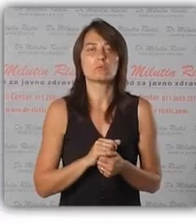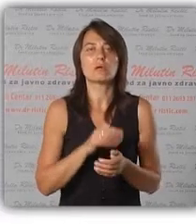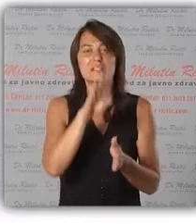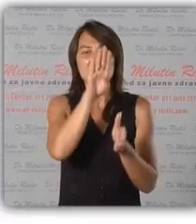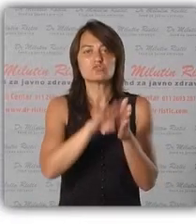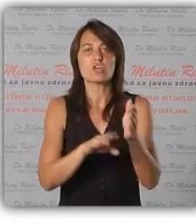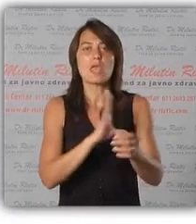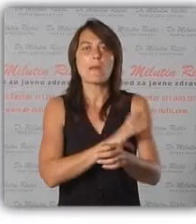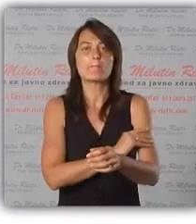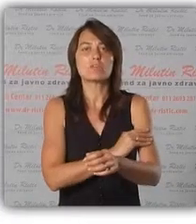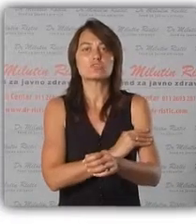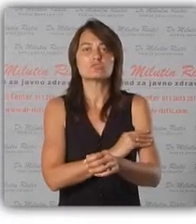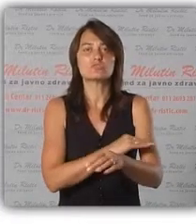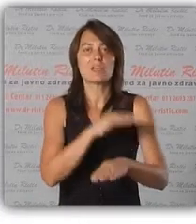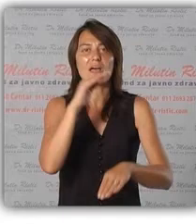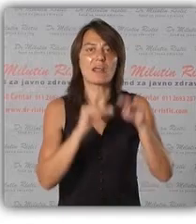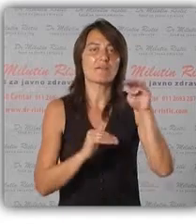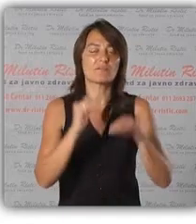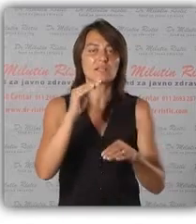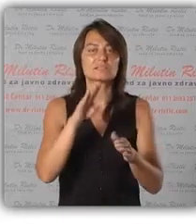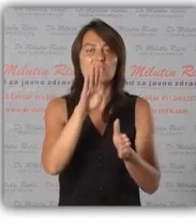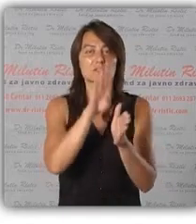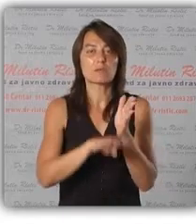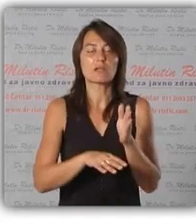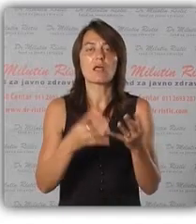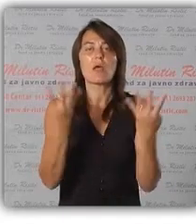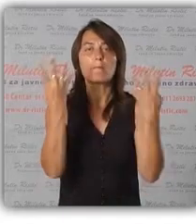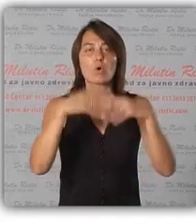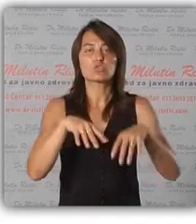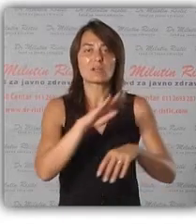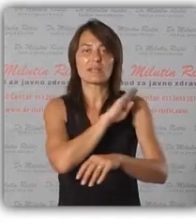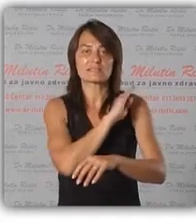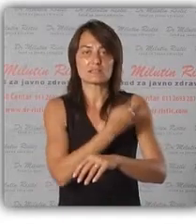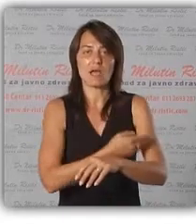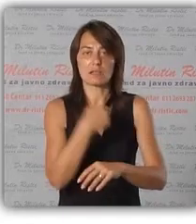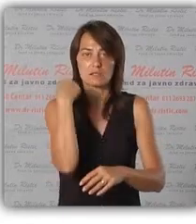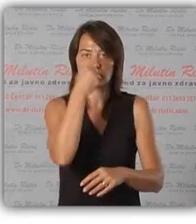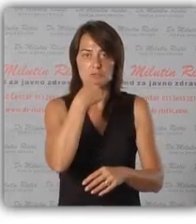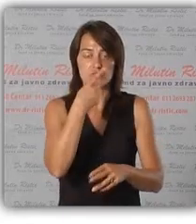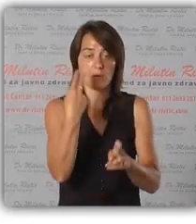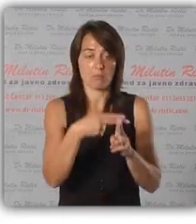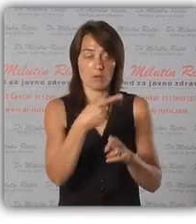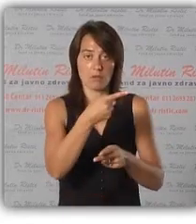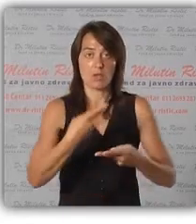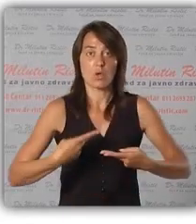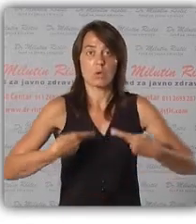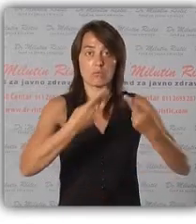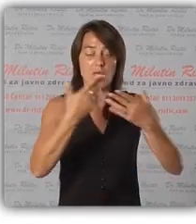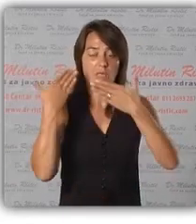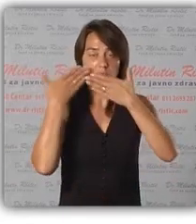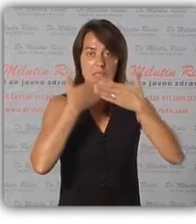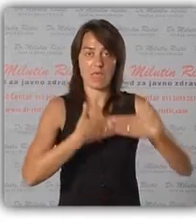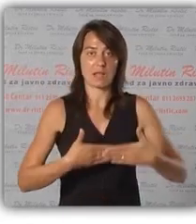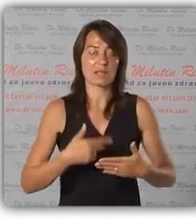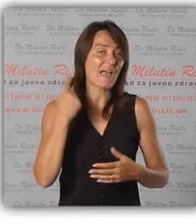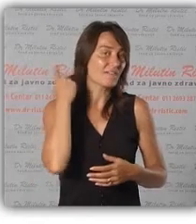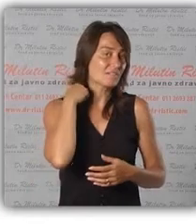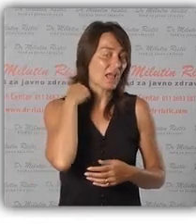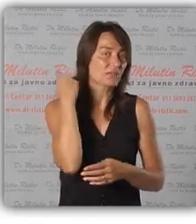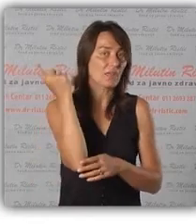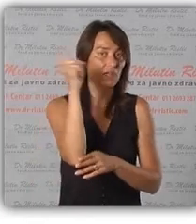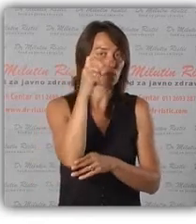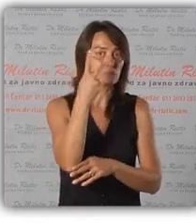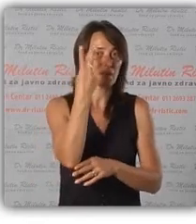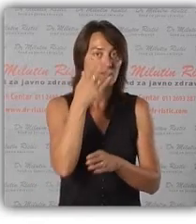ili sniženje mišićnih refleksa, smanjenje grube motorne snage i sl. Pacijent se upućuje na